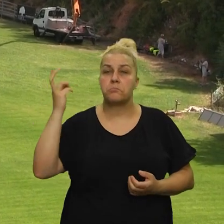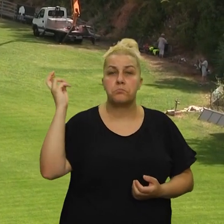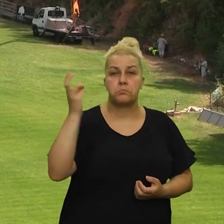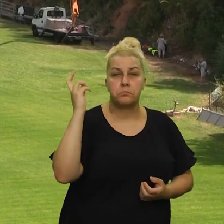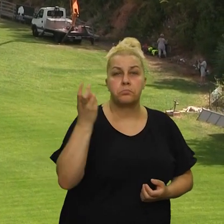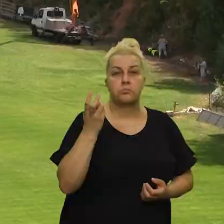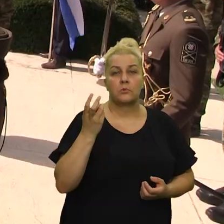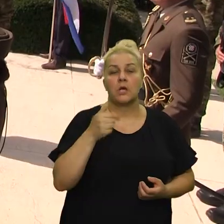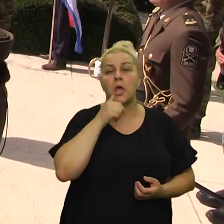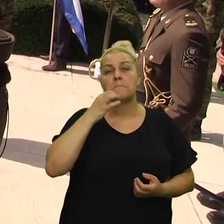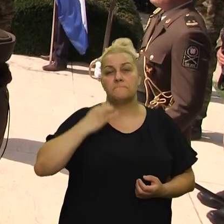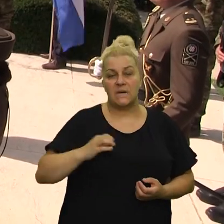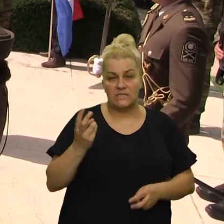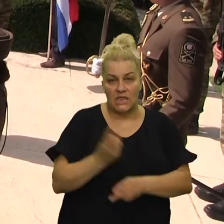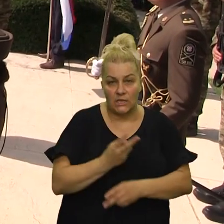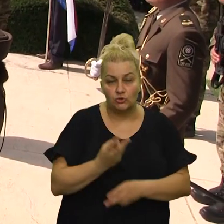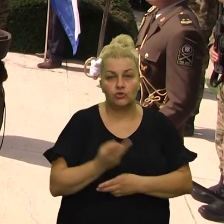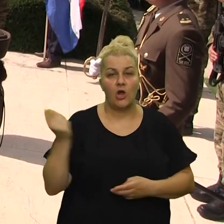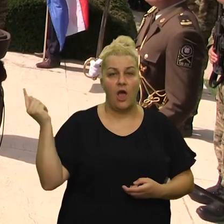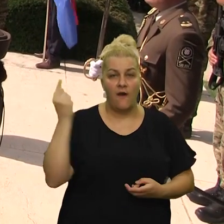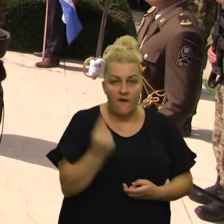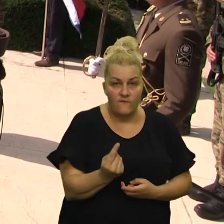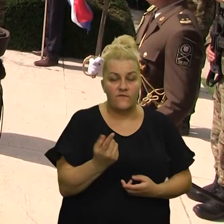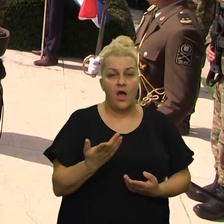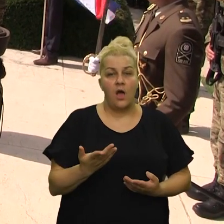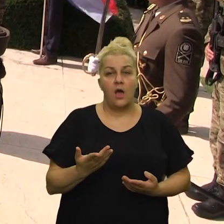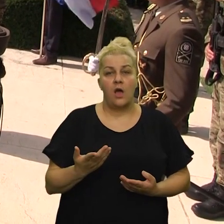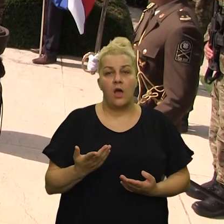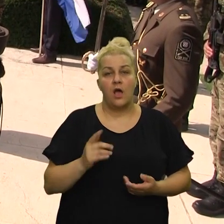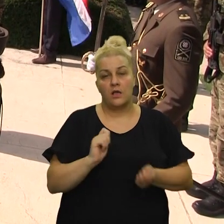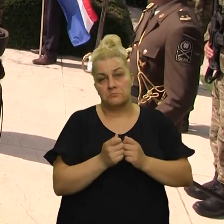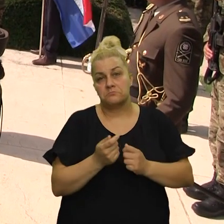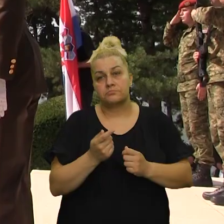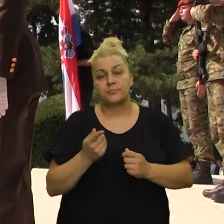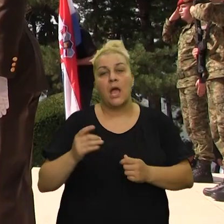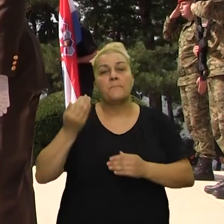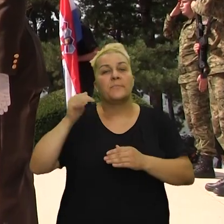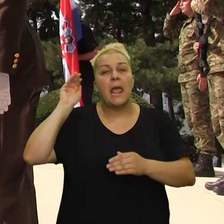ispred predsjednika države, ispred premijera